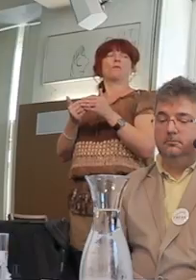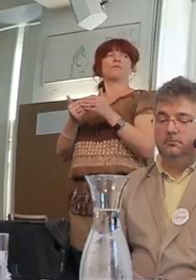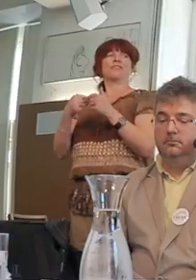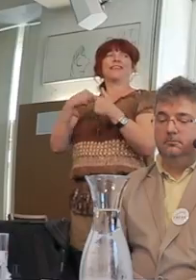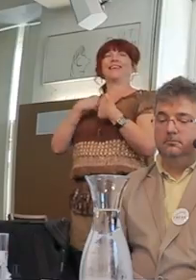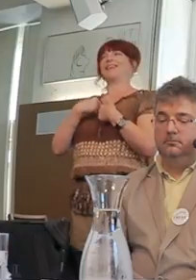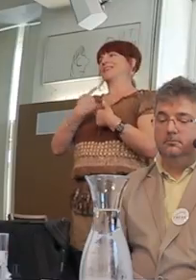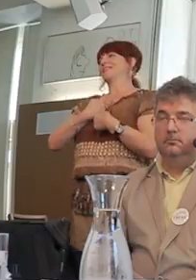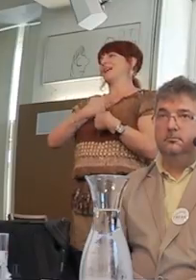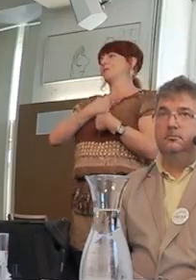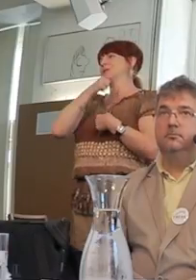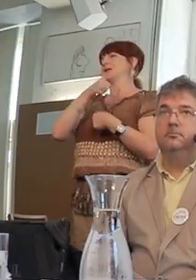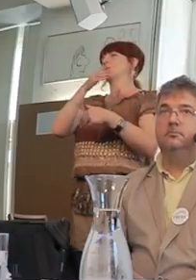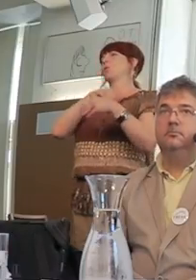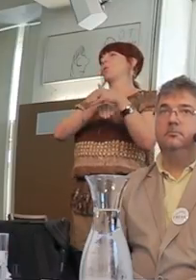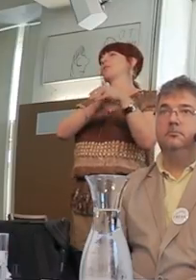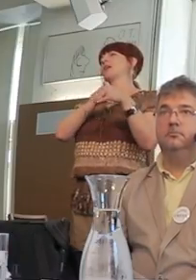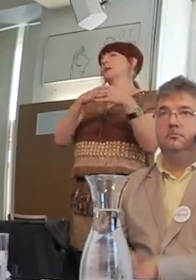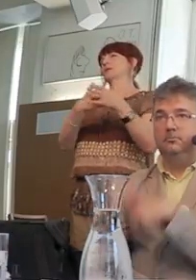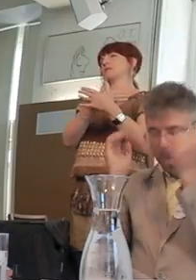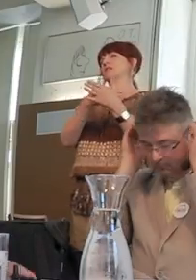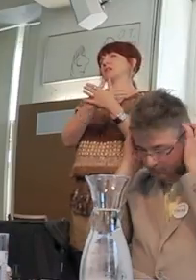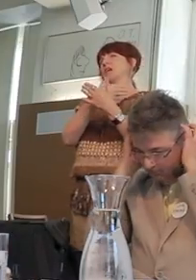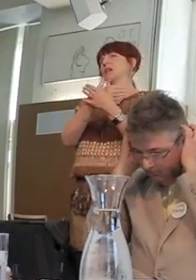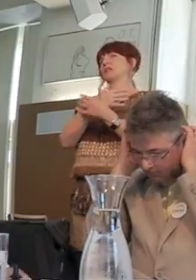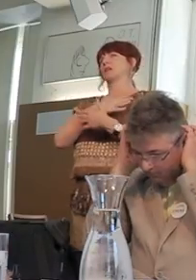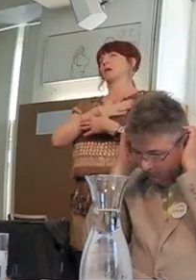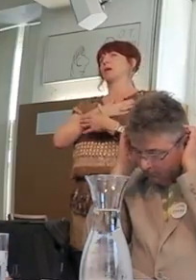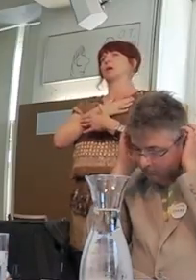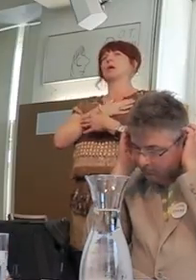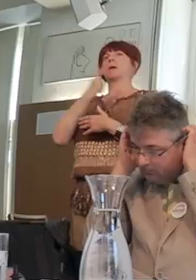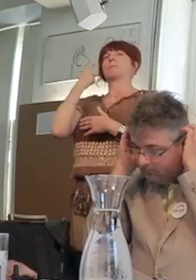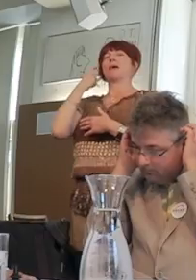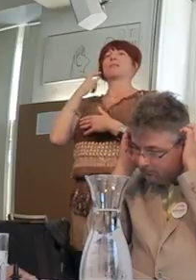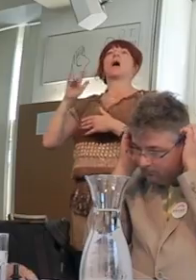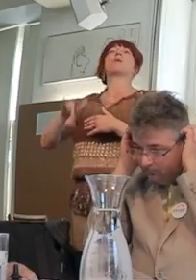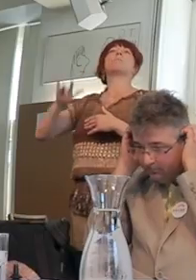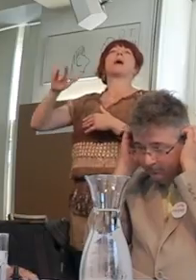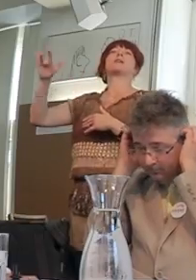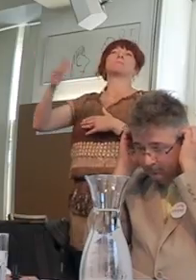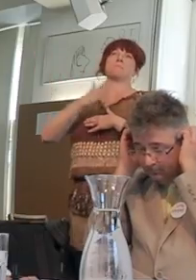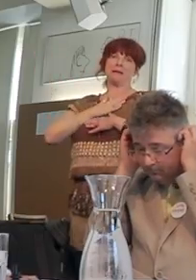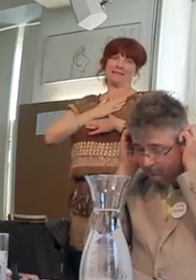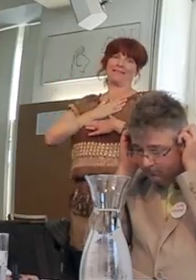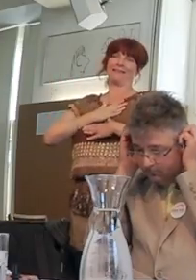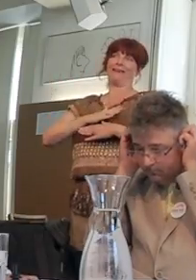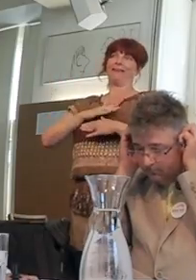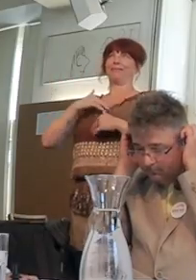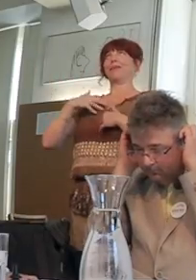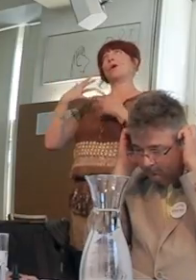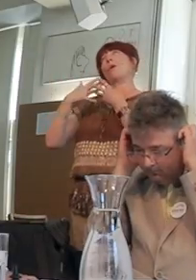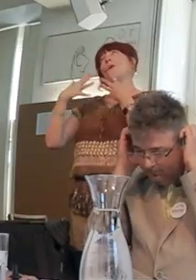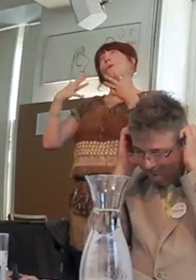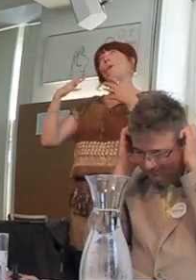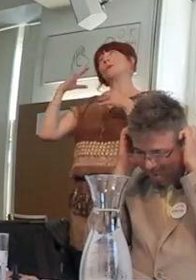ich bin jetzt kein Unternehmensvertreter im Sinn von, das hätte ich gern. Ja. Hätte ich manchmal gern in meinen größten wahnsinnigen